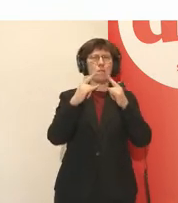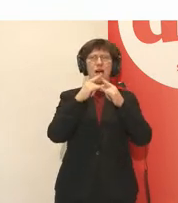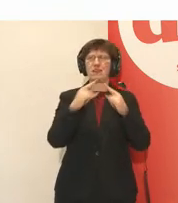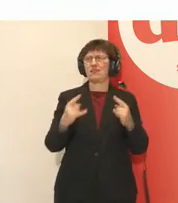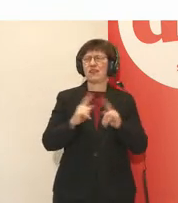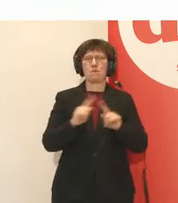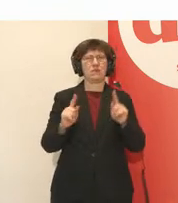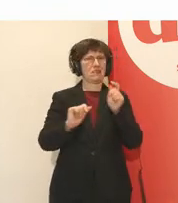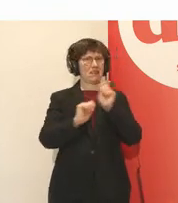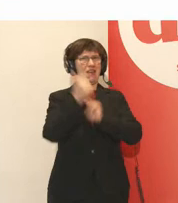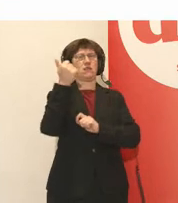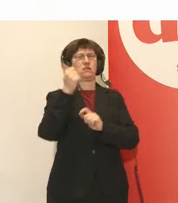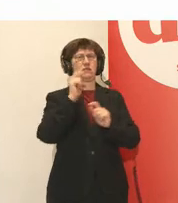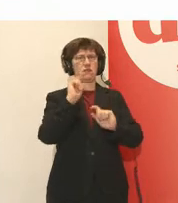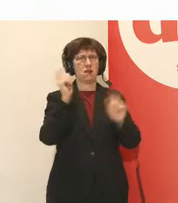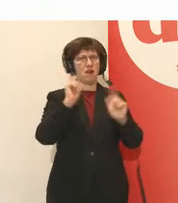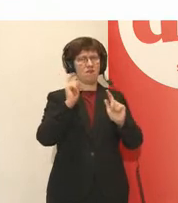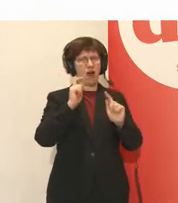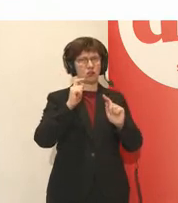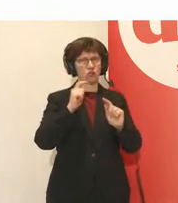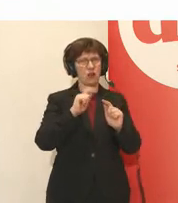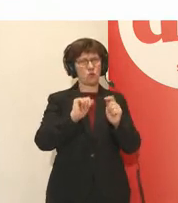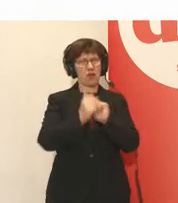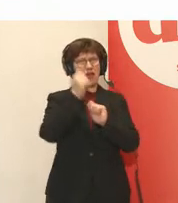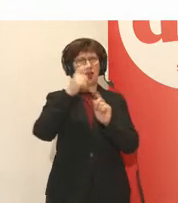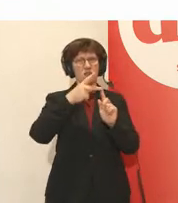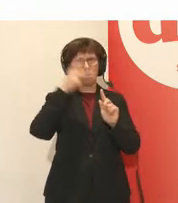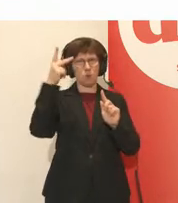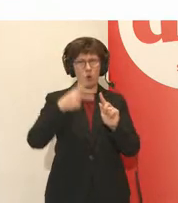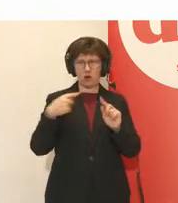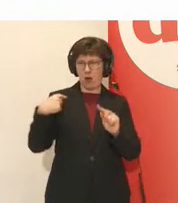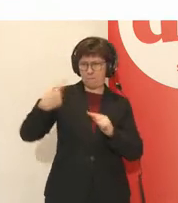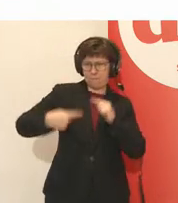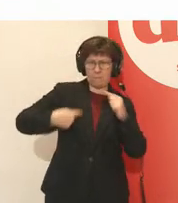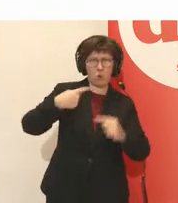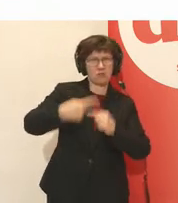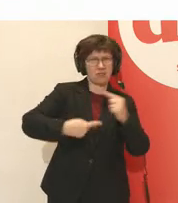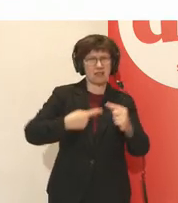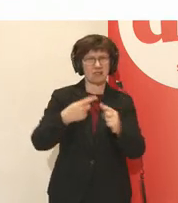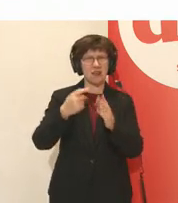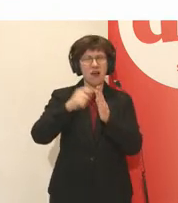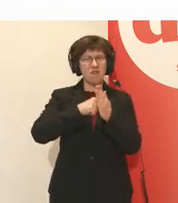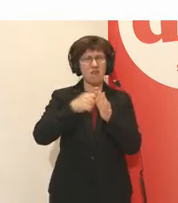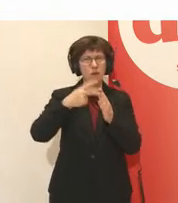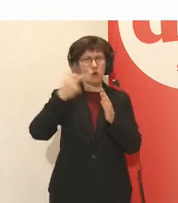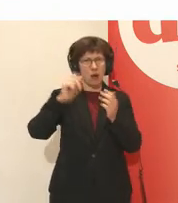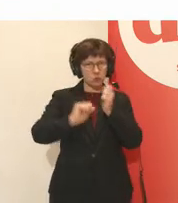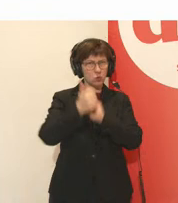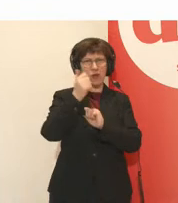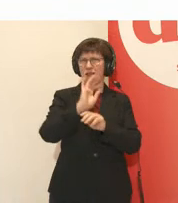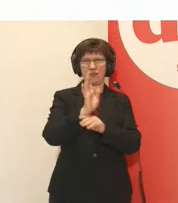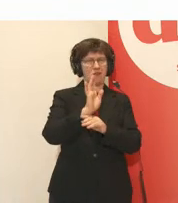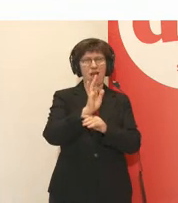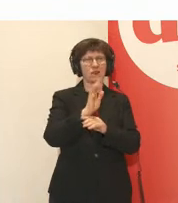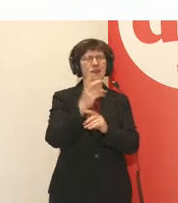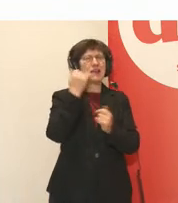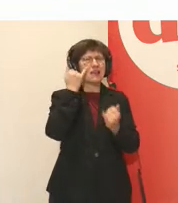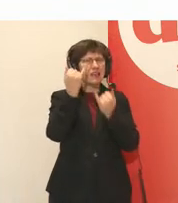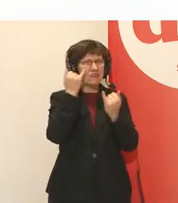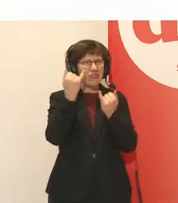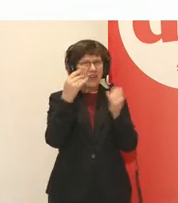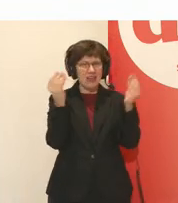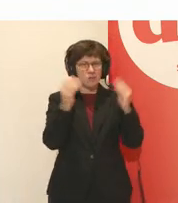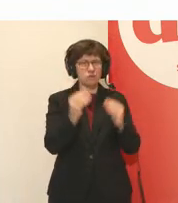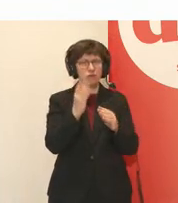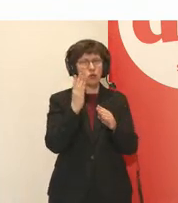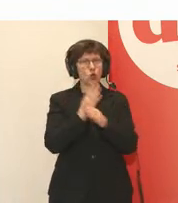die erste der erste programmpunkt in diesem prozess das wahlprogramm zu erstellen und die ideen dafür zu finden